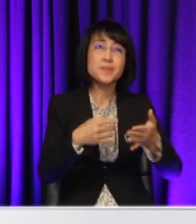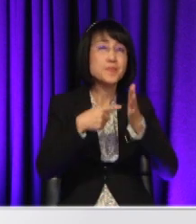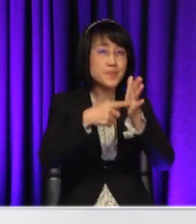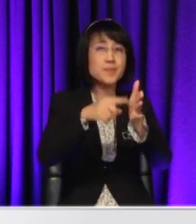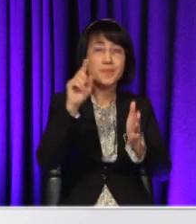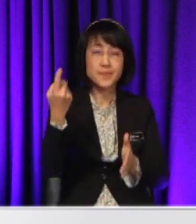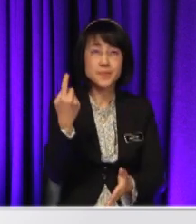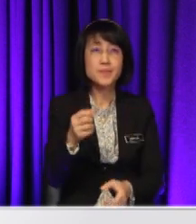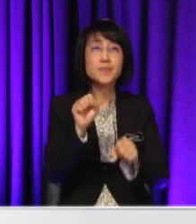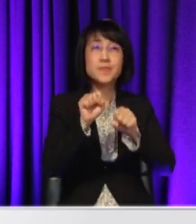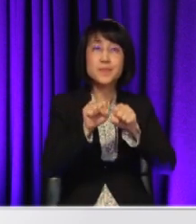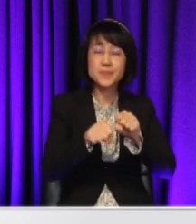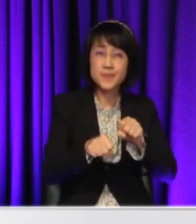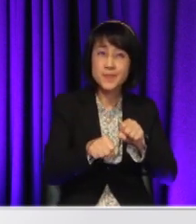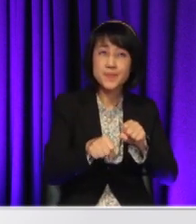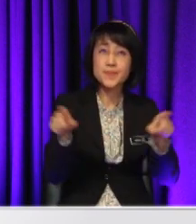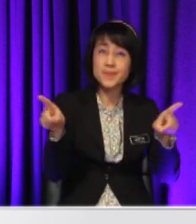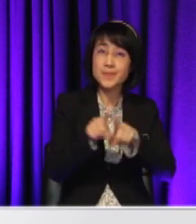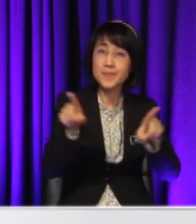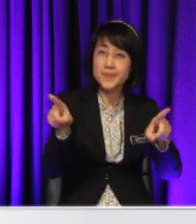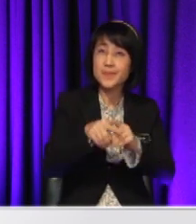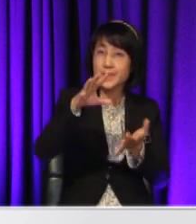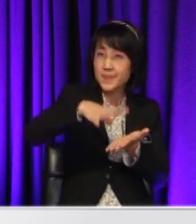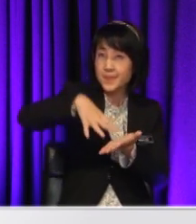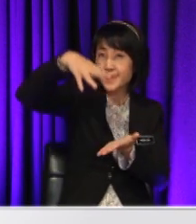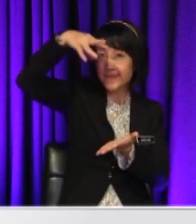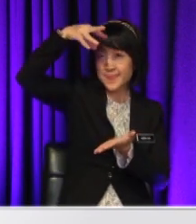supaya sama-sama belajar